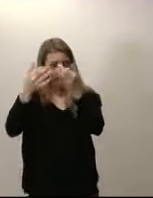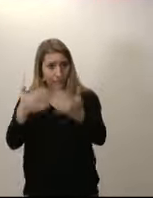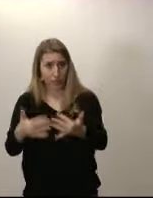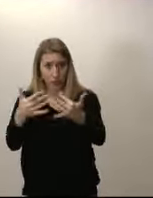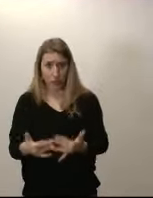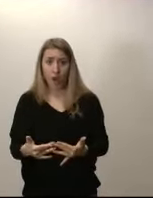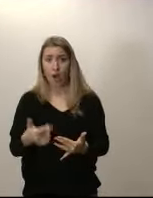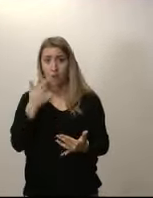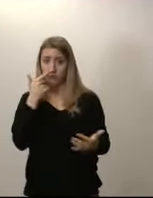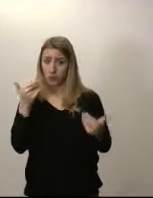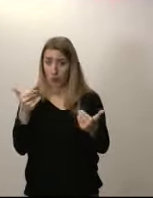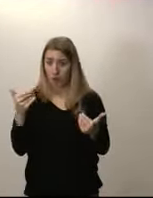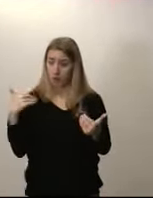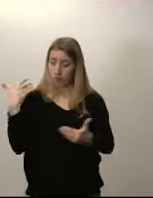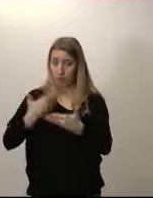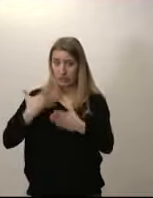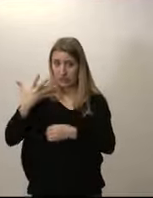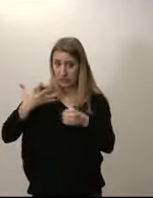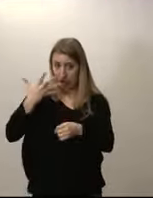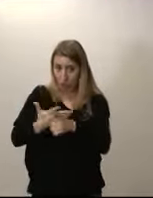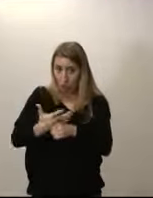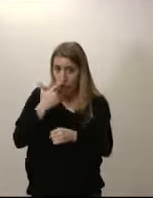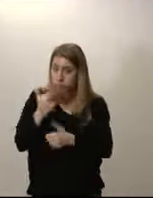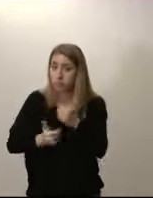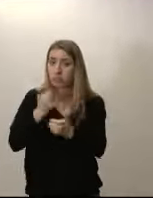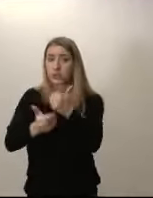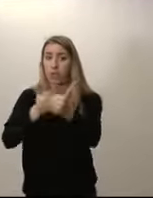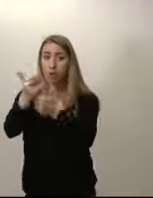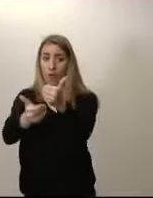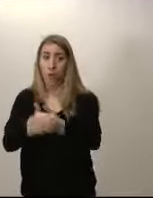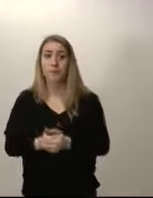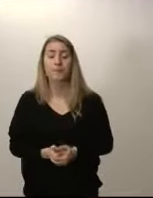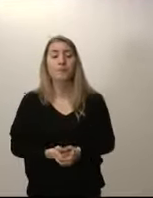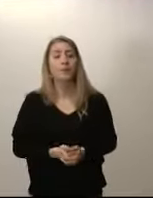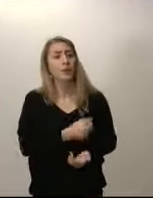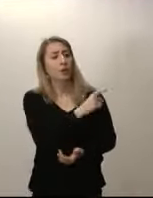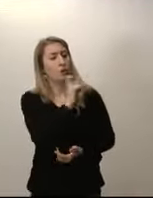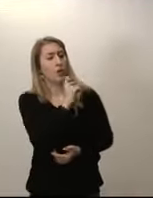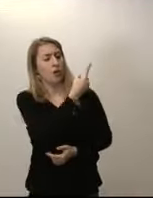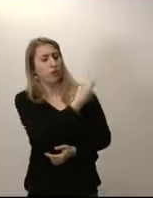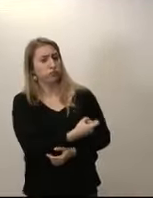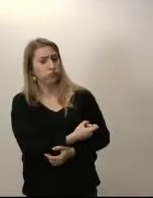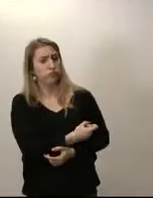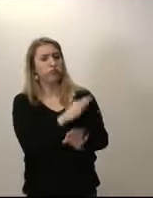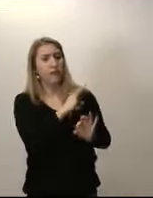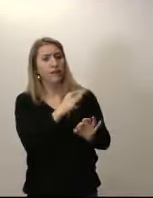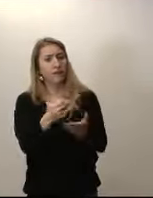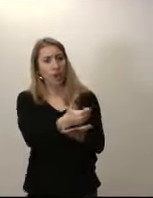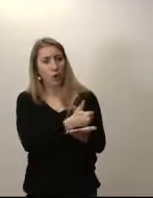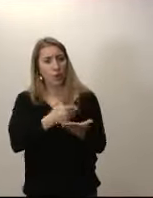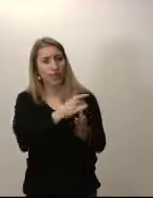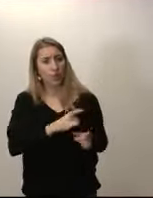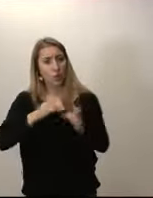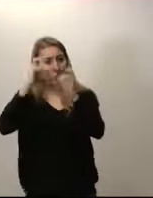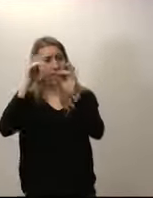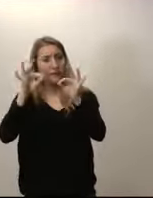constante depuis 5 ans. Pour M. Atterer, donc, vous posiez la question de savoir le niveau de des recettes, l'augmentation des recettes